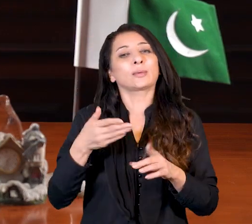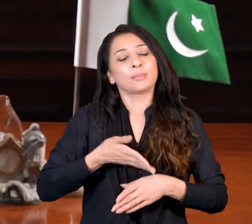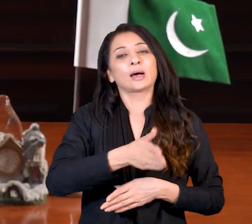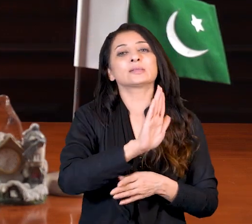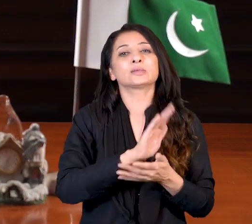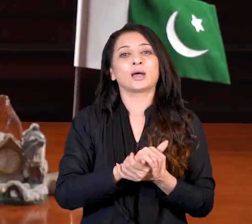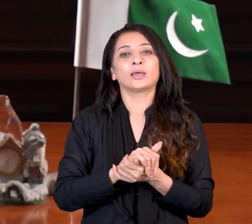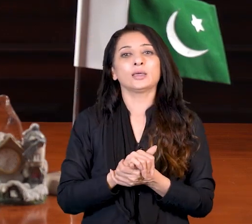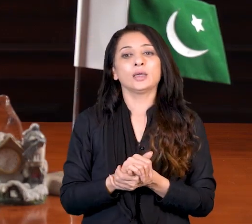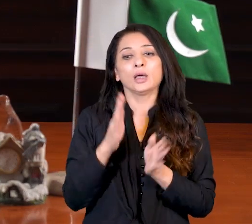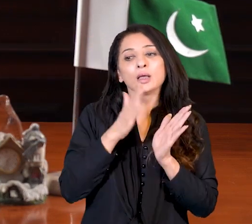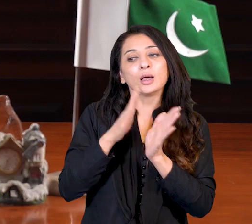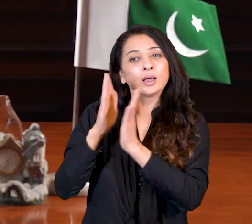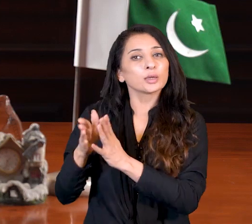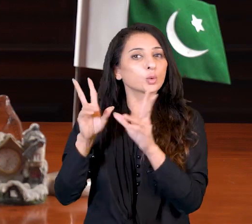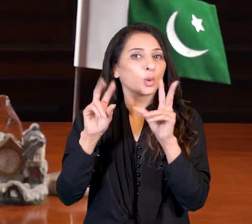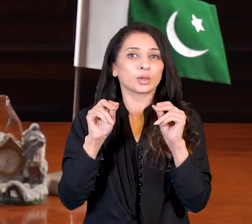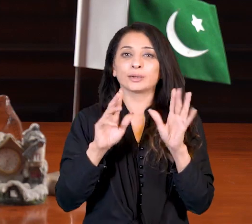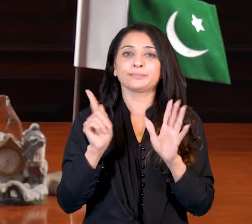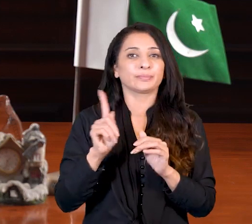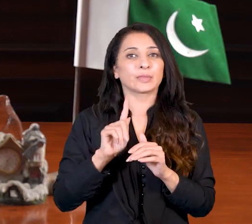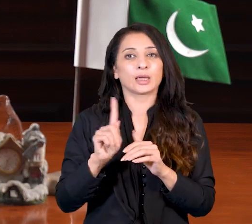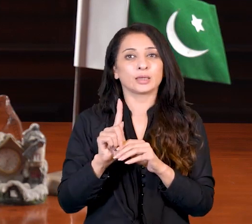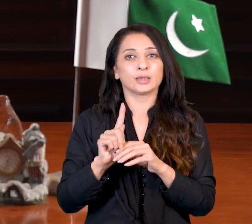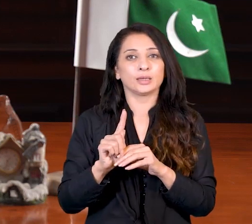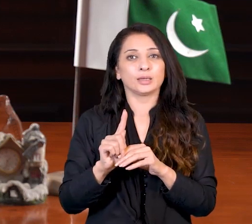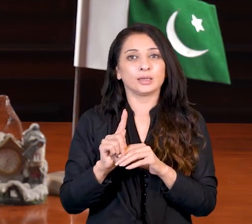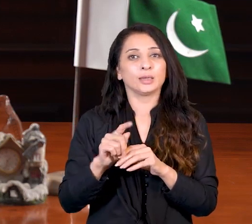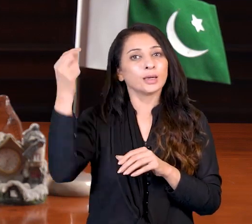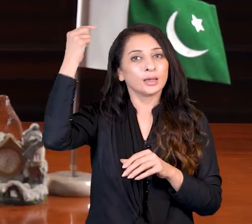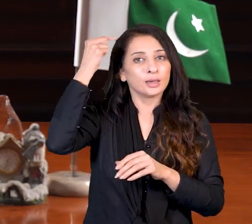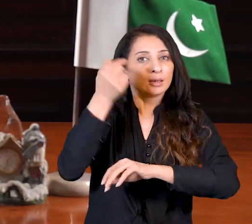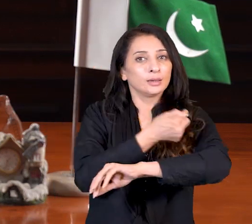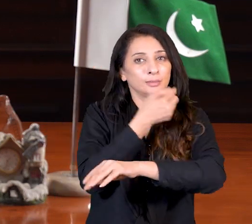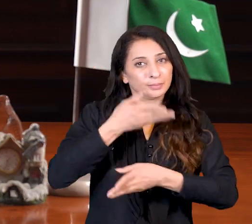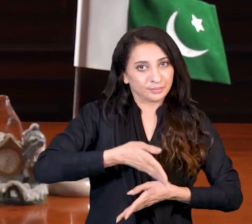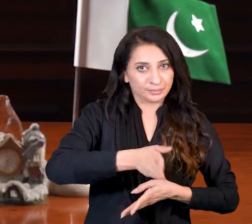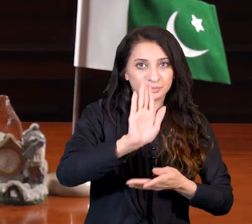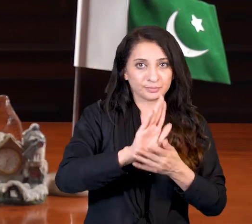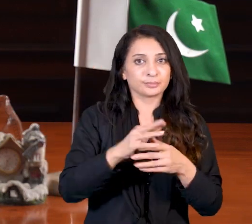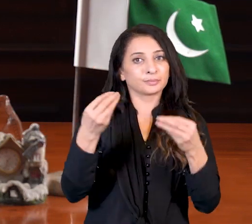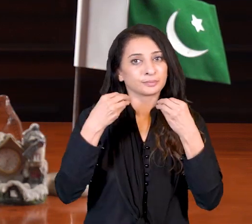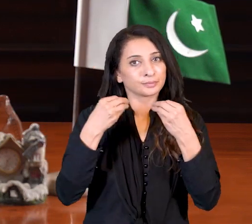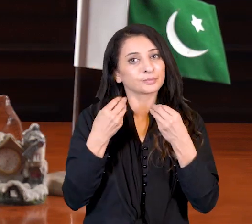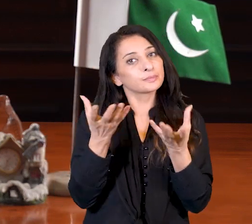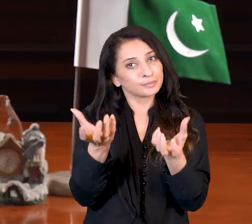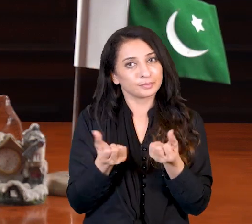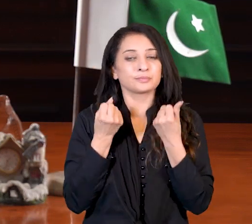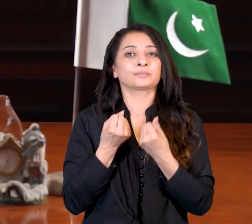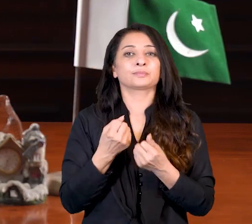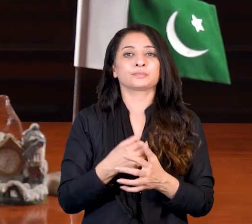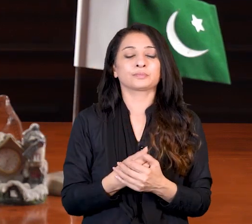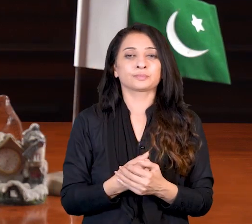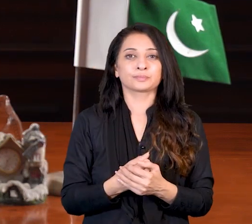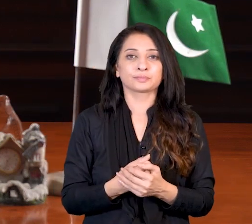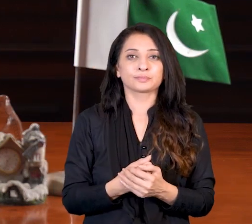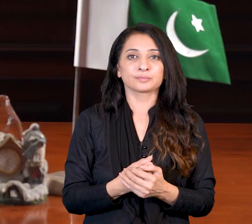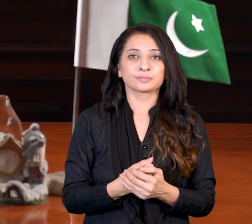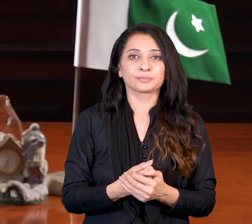चीज़ समझ के इग्नोर मत कीजिए। इसके लिए आप ज़रूर मदद ढूंढिए, डॉक्टर से मिलिए और अपने इलाज की तरफ फोकस